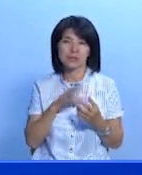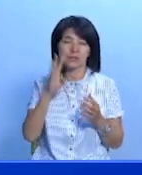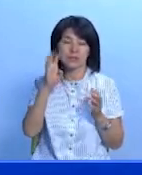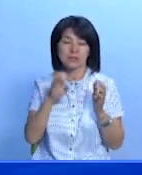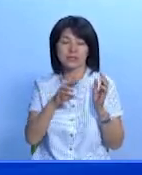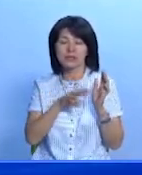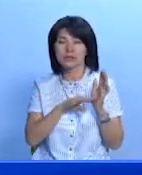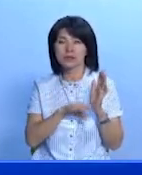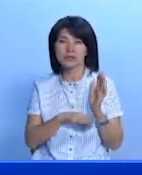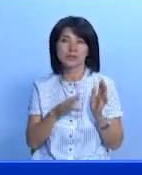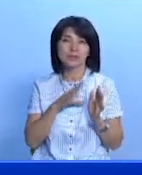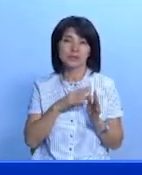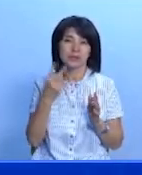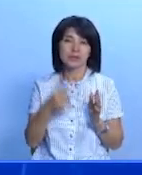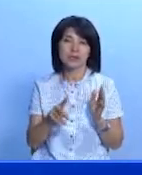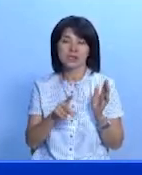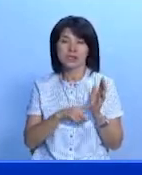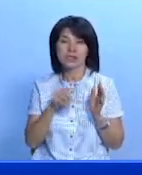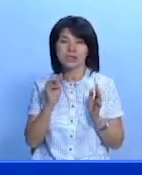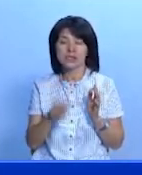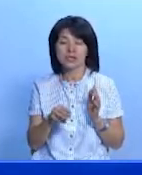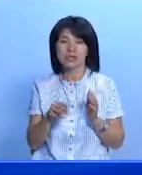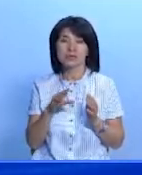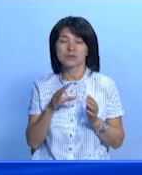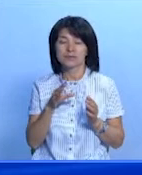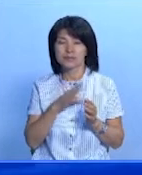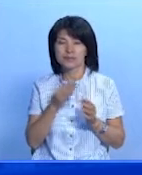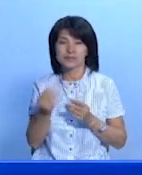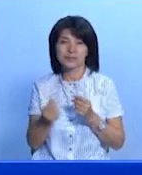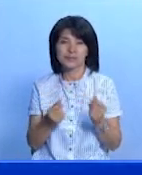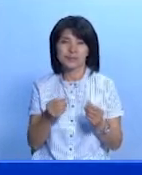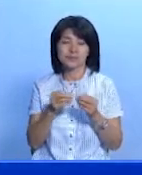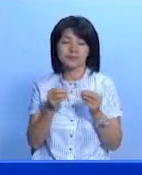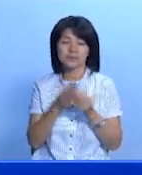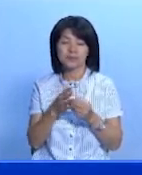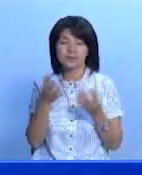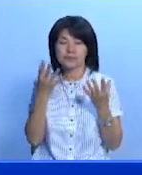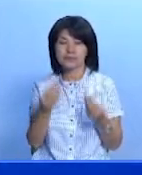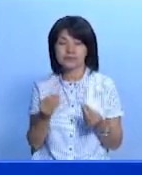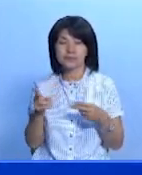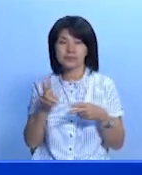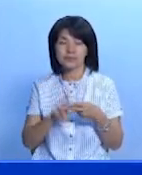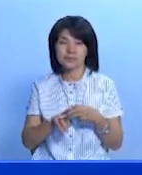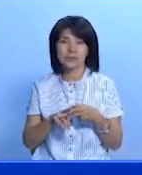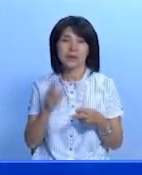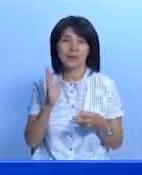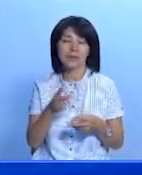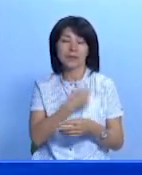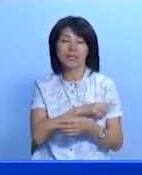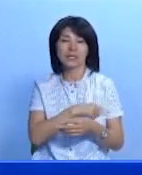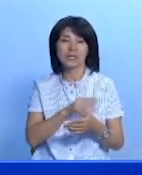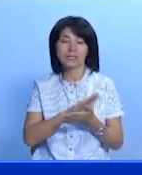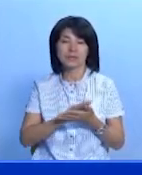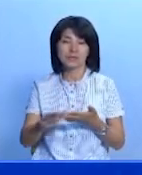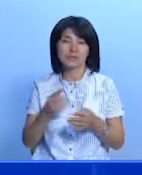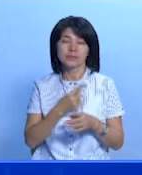карантинді бұзғаны үшін 26 000 теңге айыппұл, 10 айлық есептік көрсеткіш немесе 15 тәулікке дейін қамауға алынады. Санитарлық эпидемиологиялық қадағалау